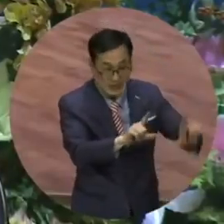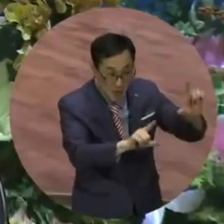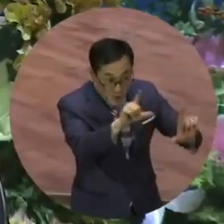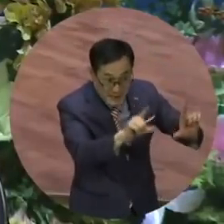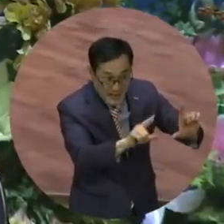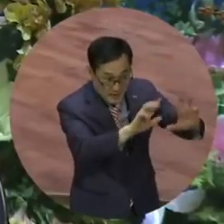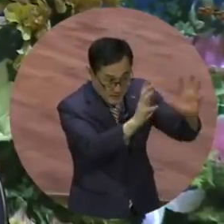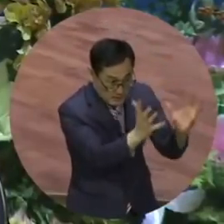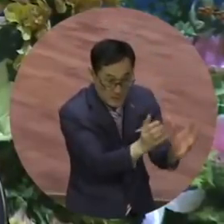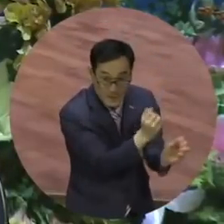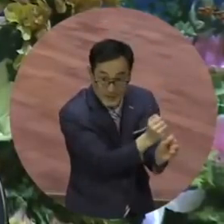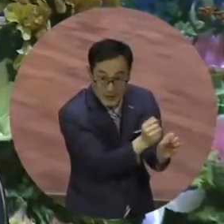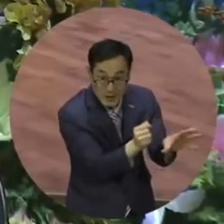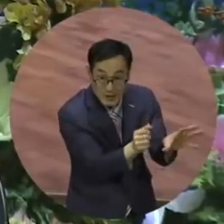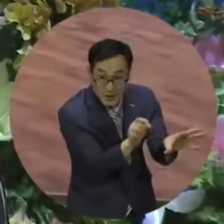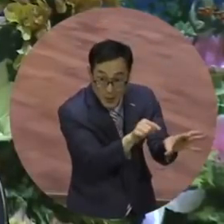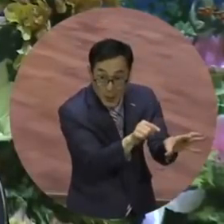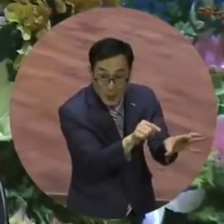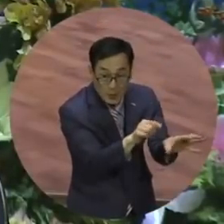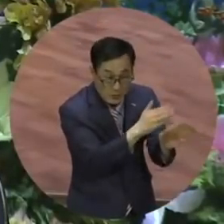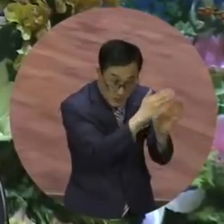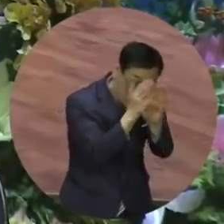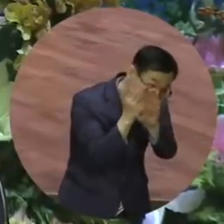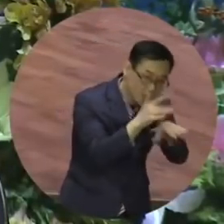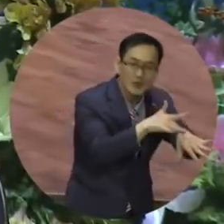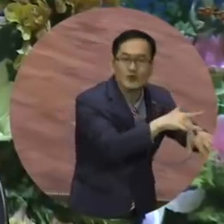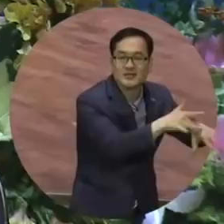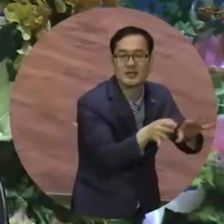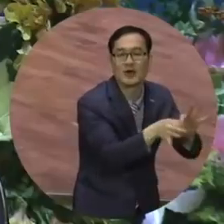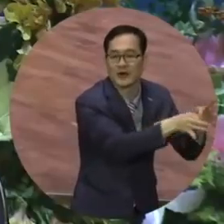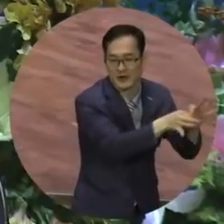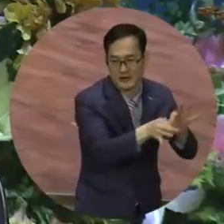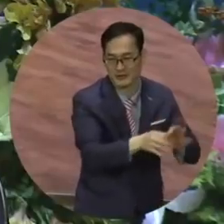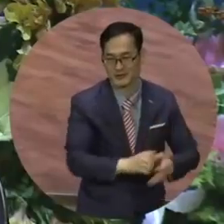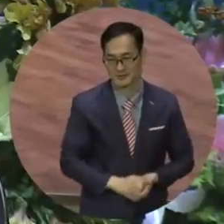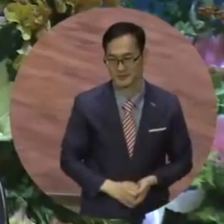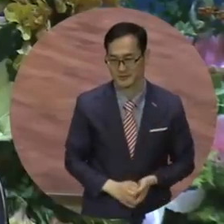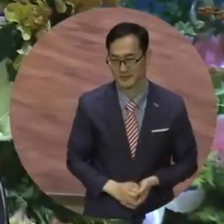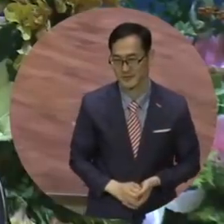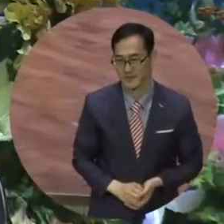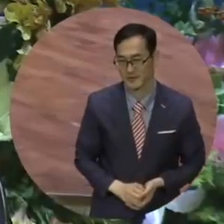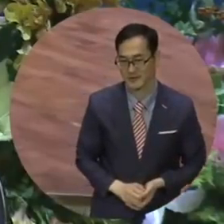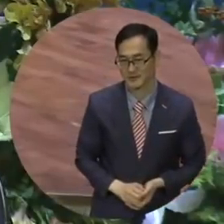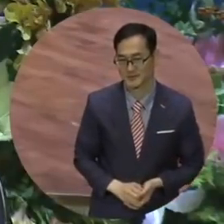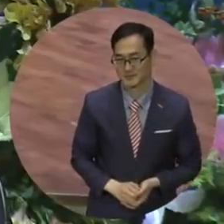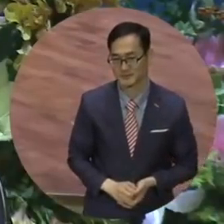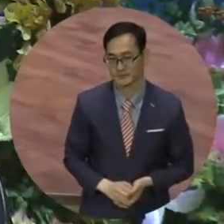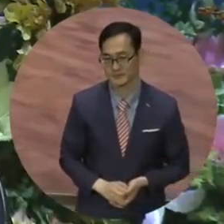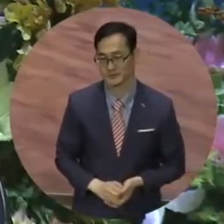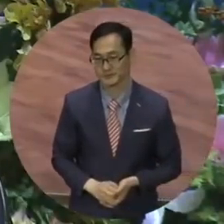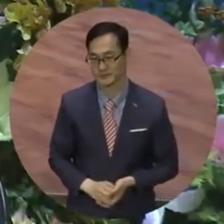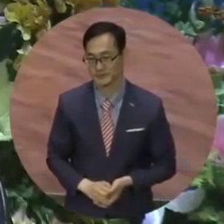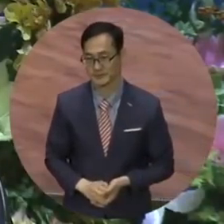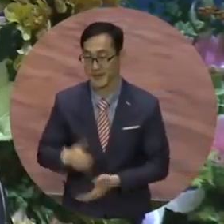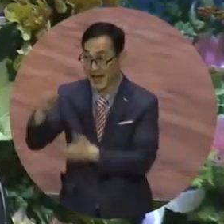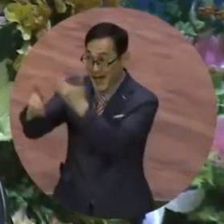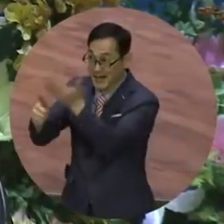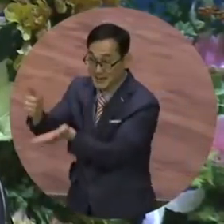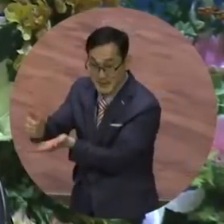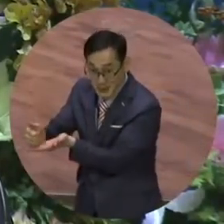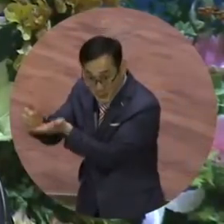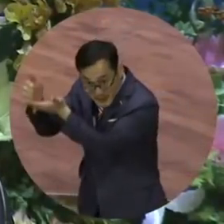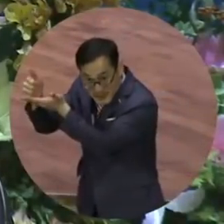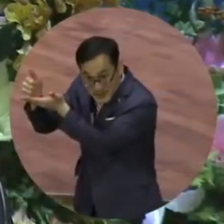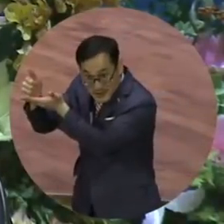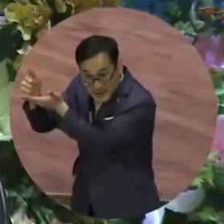뭐냐? 귀신 성비는 거예요. 하나님 아니면 귀신이에요. 둘 중간은 없다니까요. 하나님 성기는,